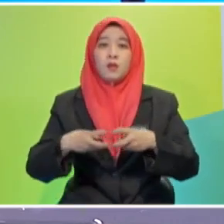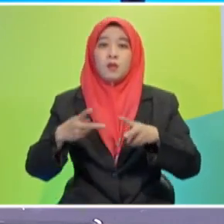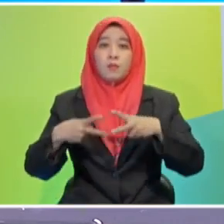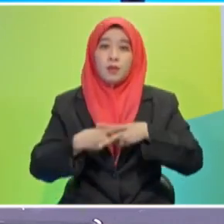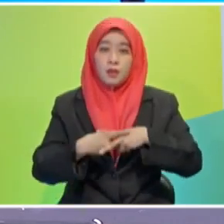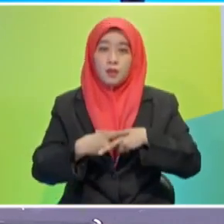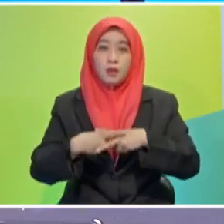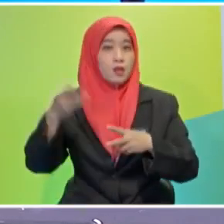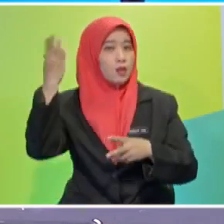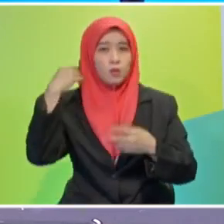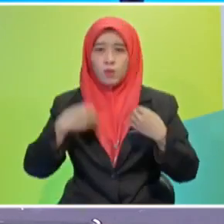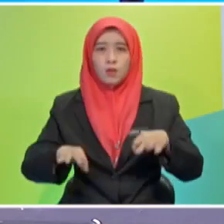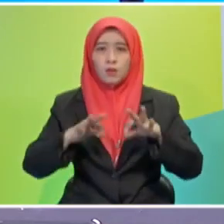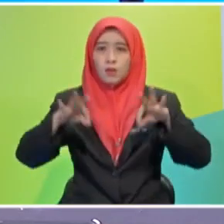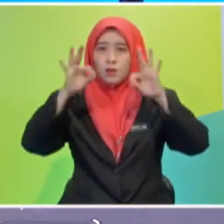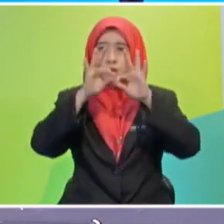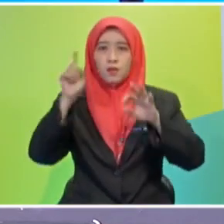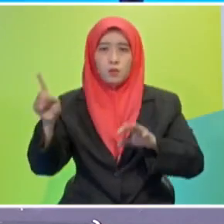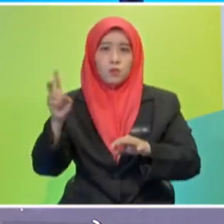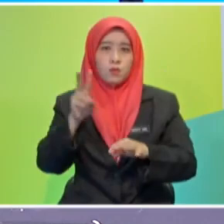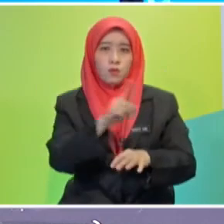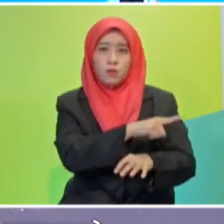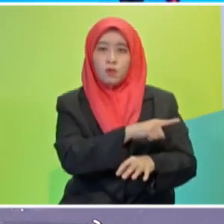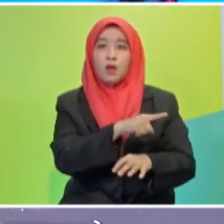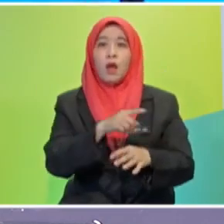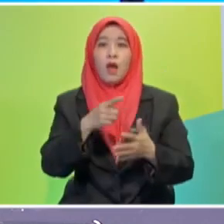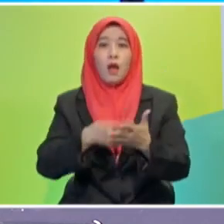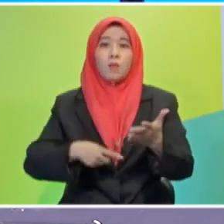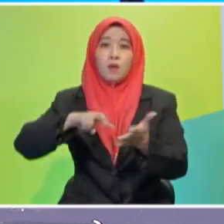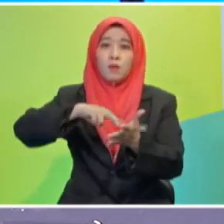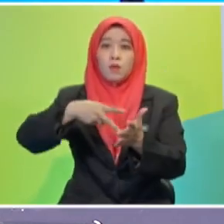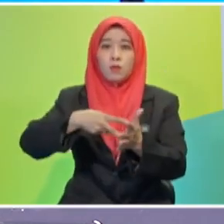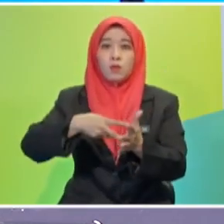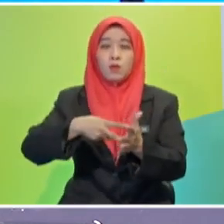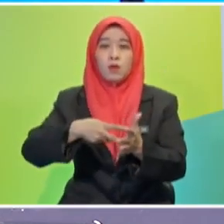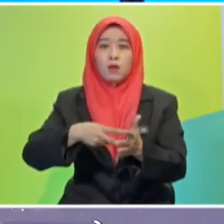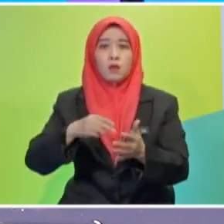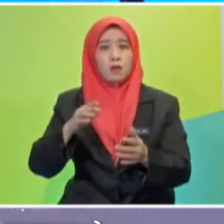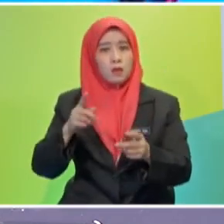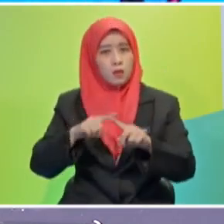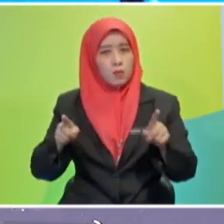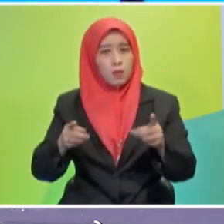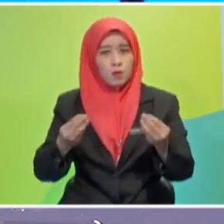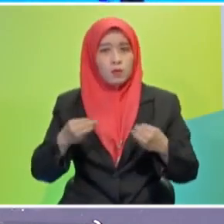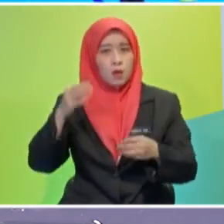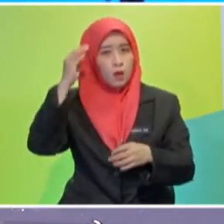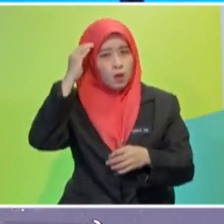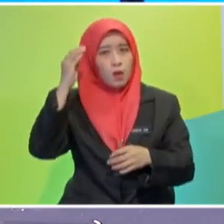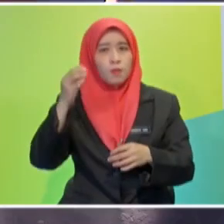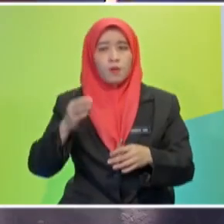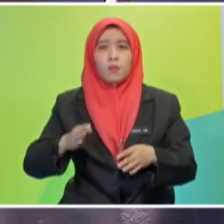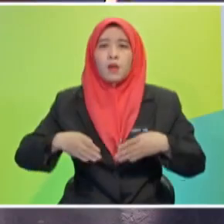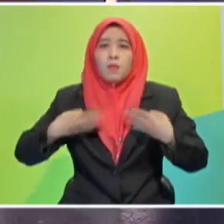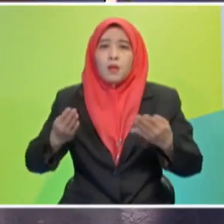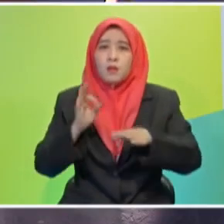cerita satu persatu berkaitan dengan maksud dia dan sebagainya, tapi kita nak tahu juga macam mana dia berfungsi, ya. Baiklah,